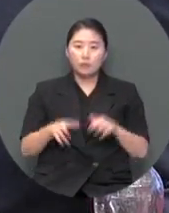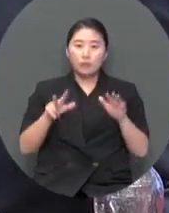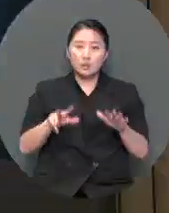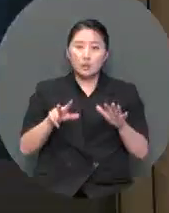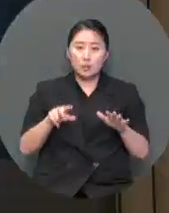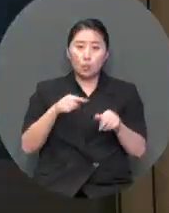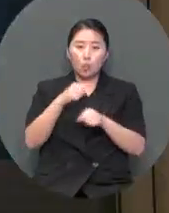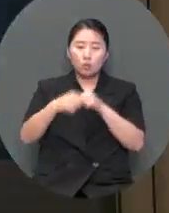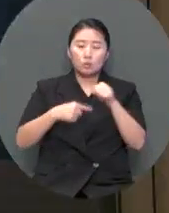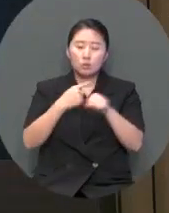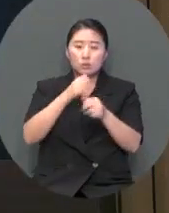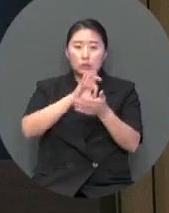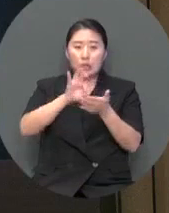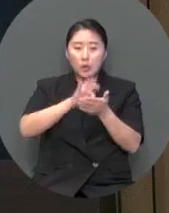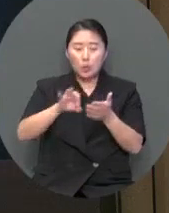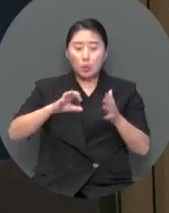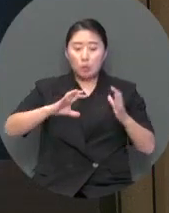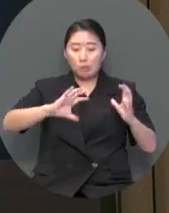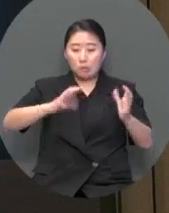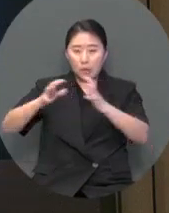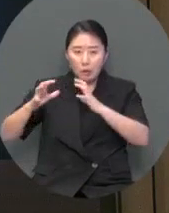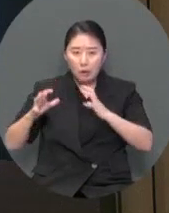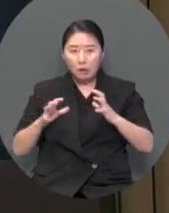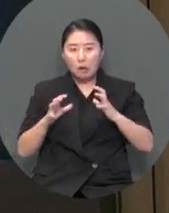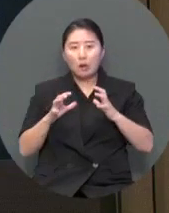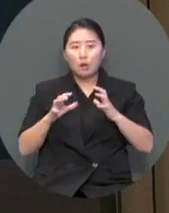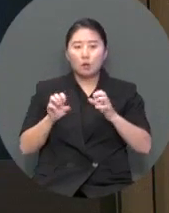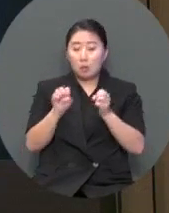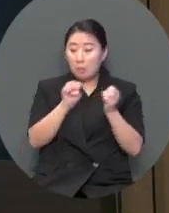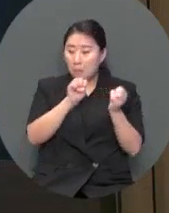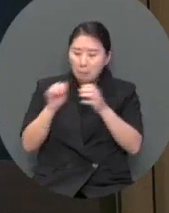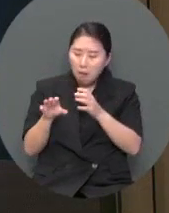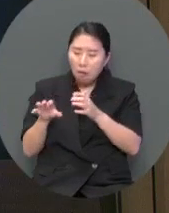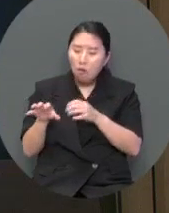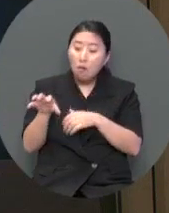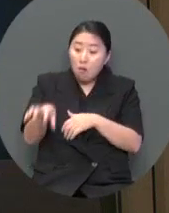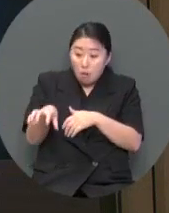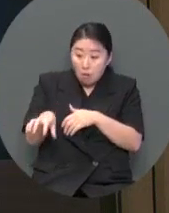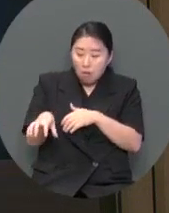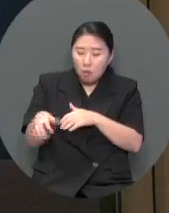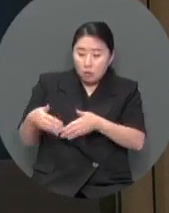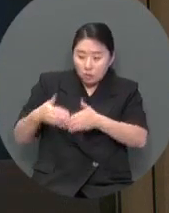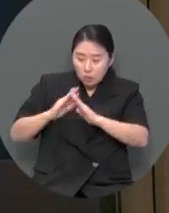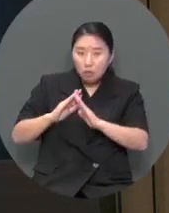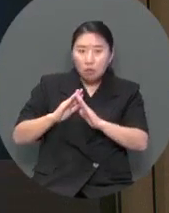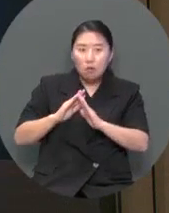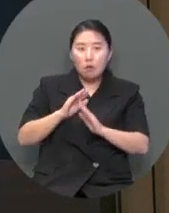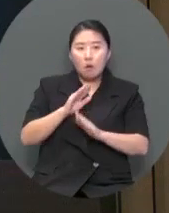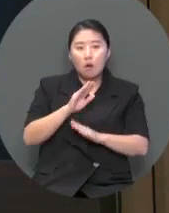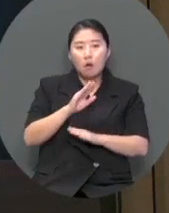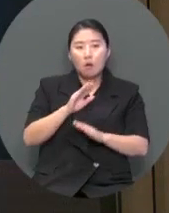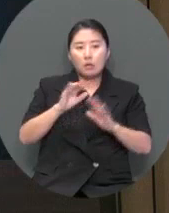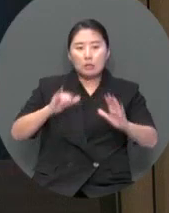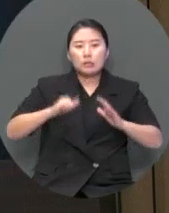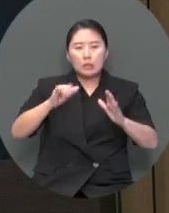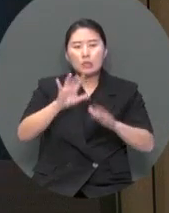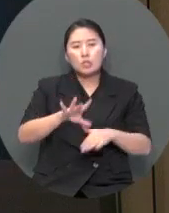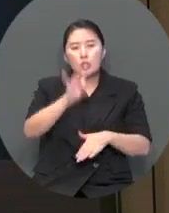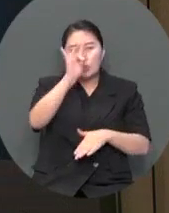현재 원전 사용국들 고준위 방패장 건설 현황을 살펴보면 핀란드는 세계